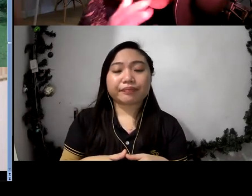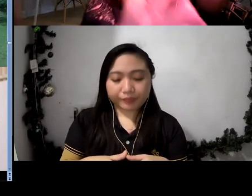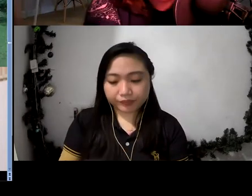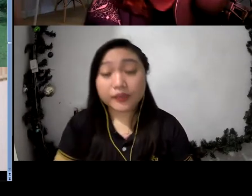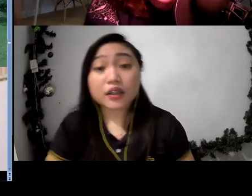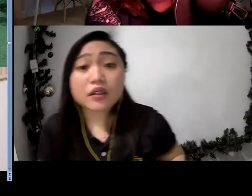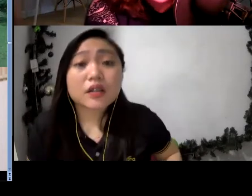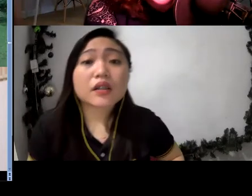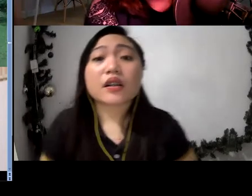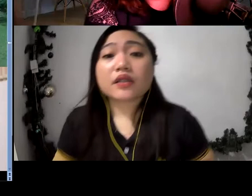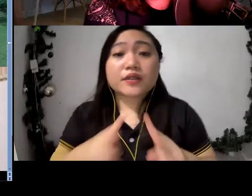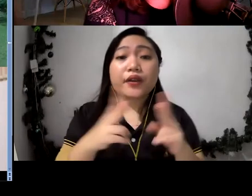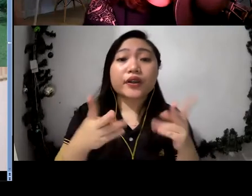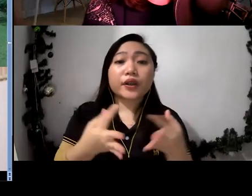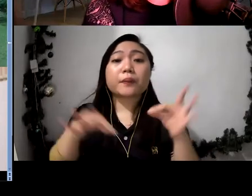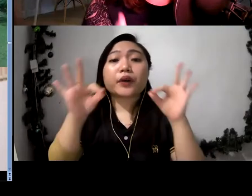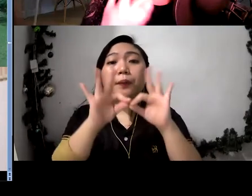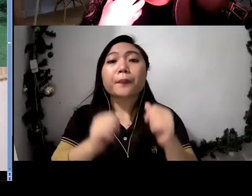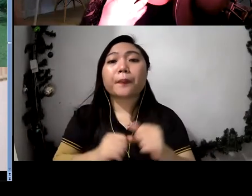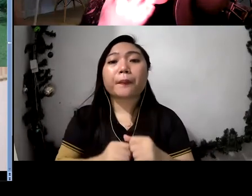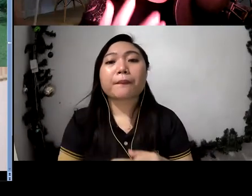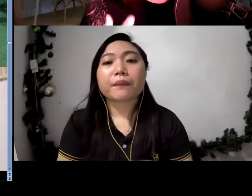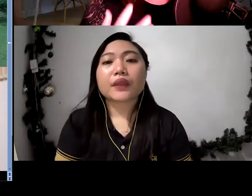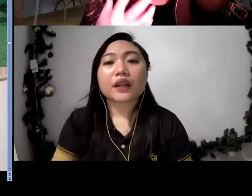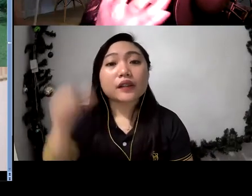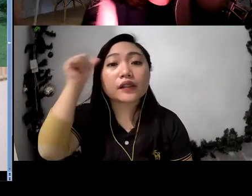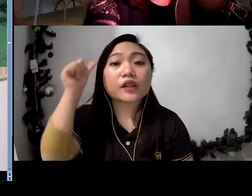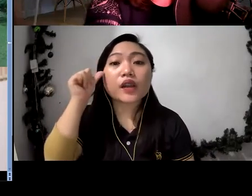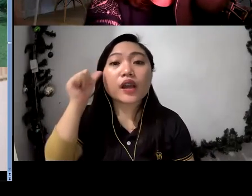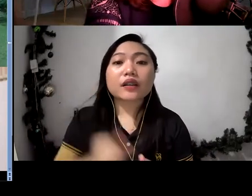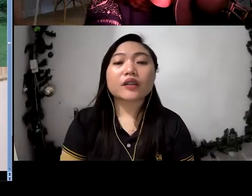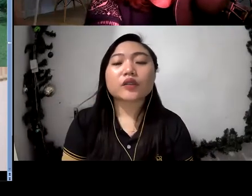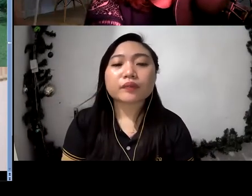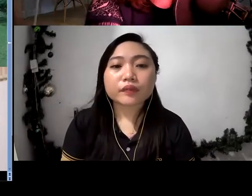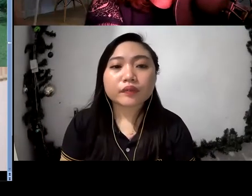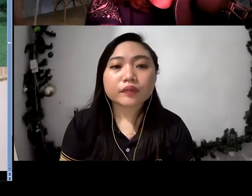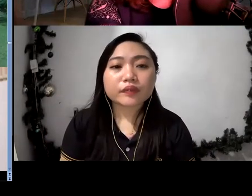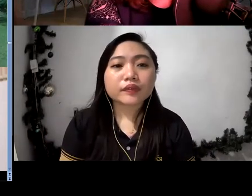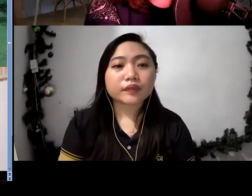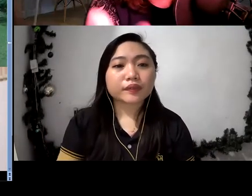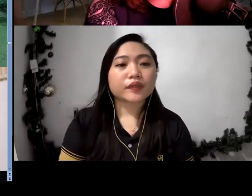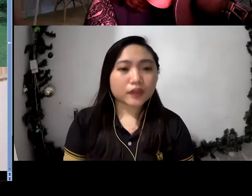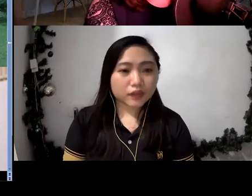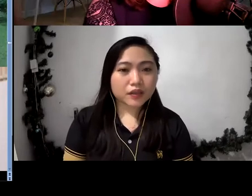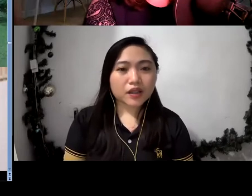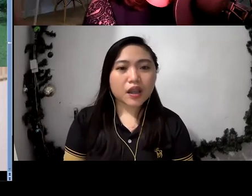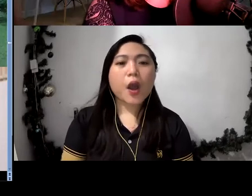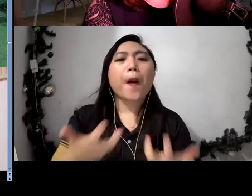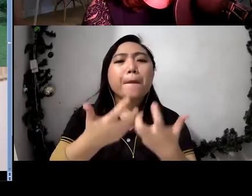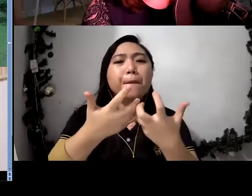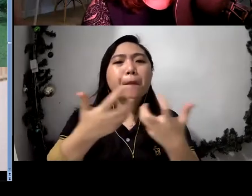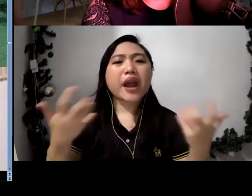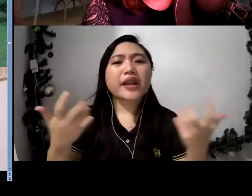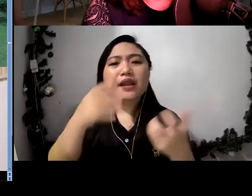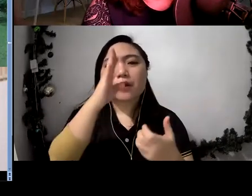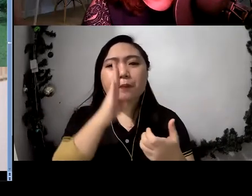So again, napaka-importante na adult, no? So this is what is telling na parang breaking yung sinasabi na